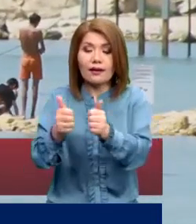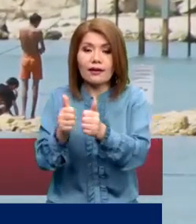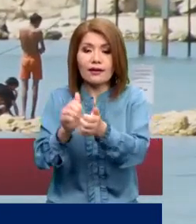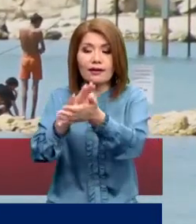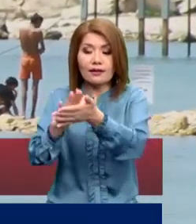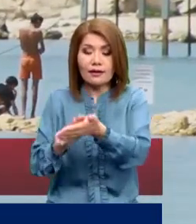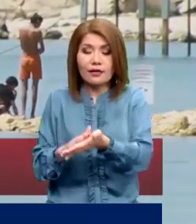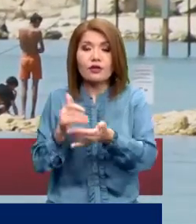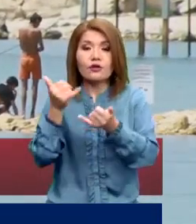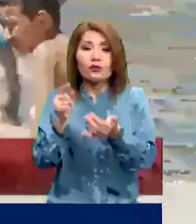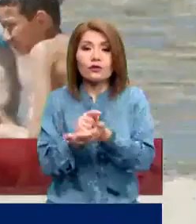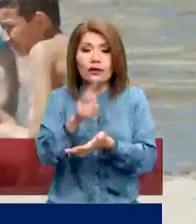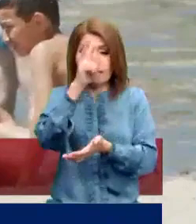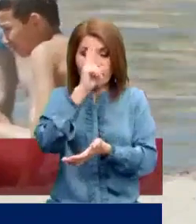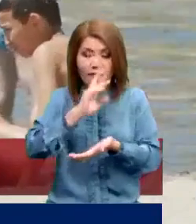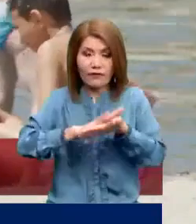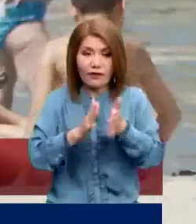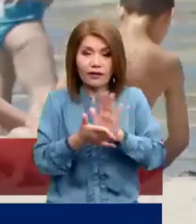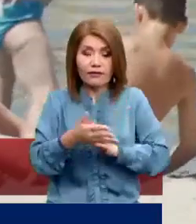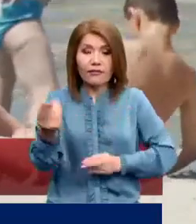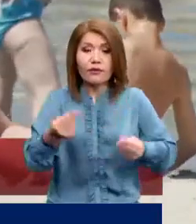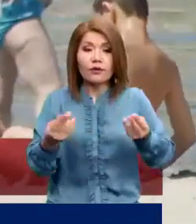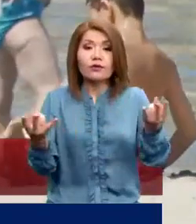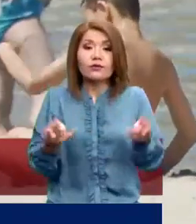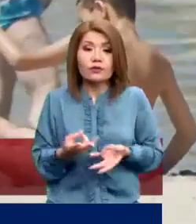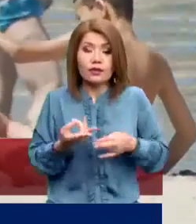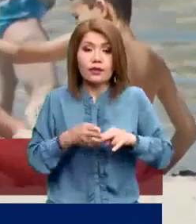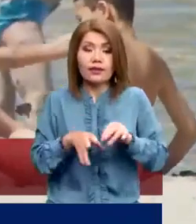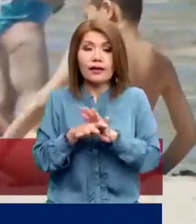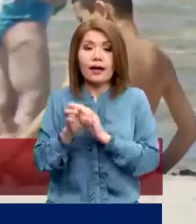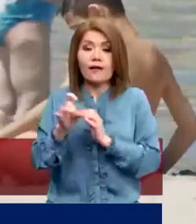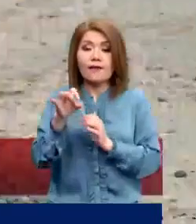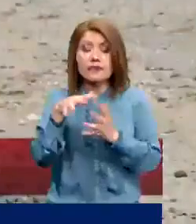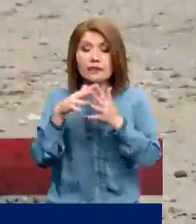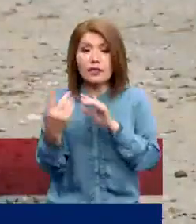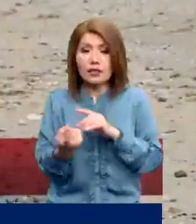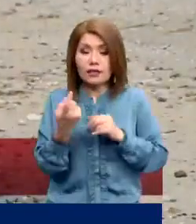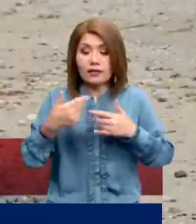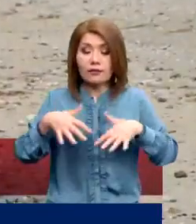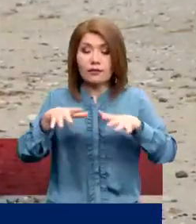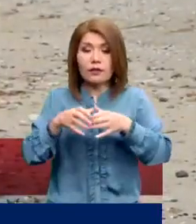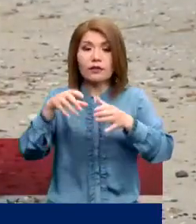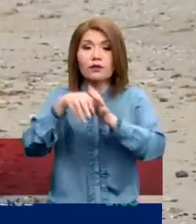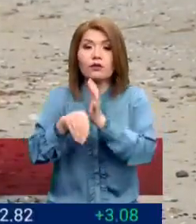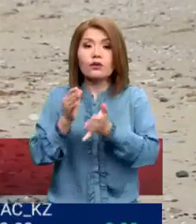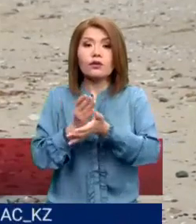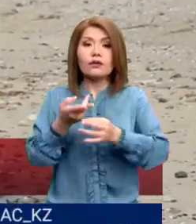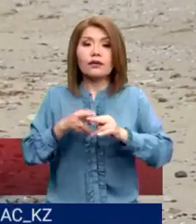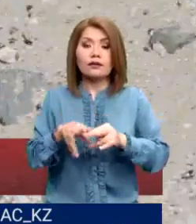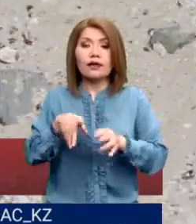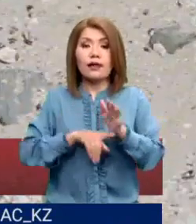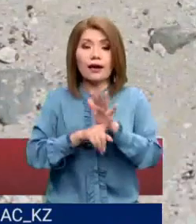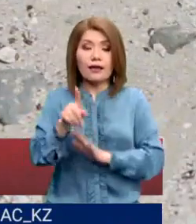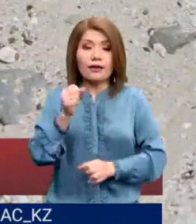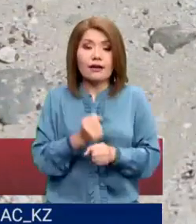санитарлық жұмыс жүргізу үшін 2 айлық келісім шарт жасақталған. Қалалық тұрғын үй коммуналдық шаруашылығы бөліміндегілер тиісті мекеме жұмысты